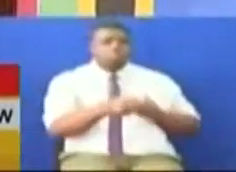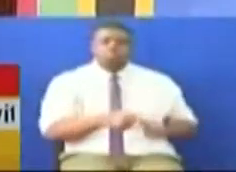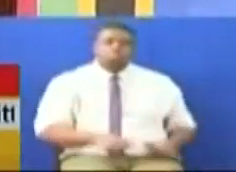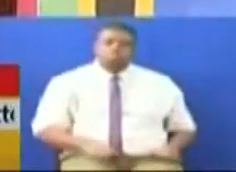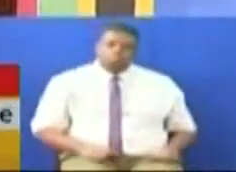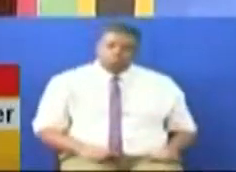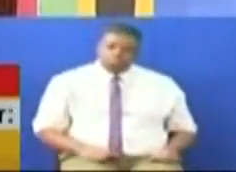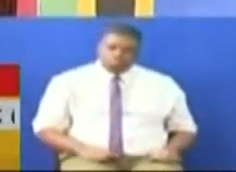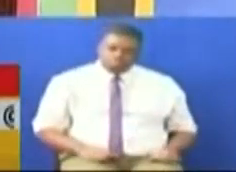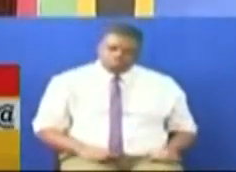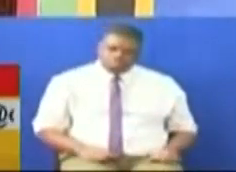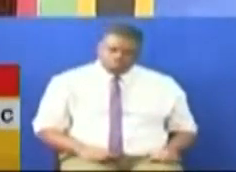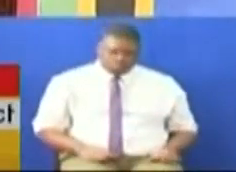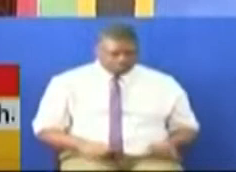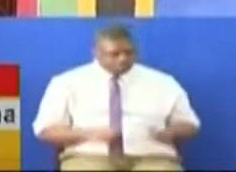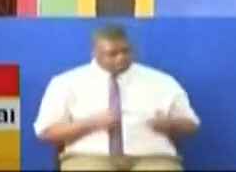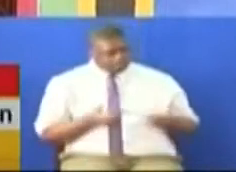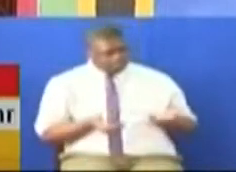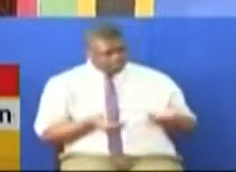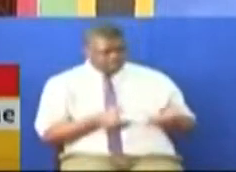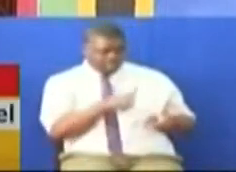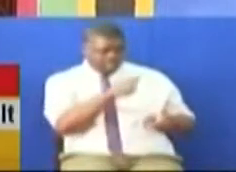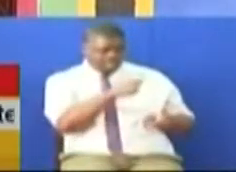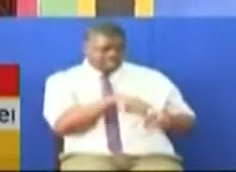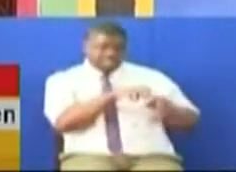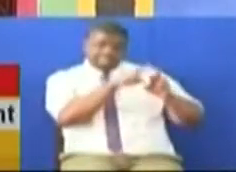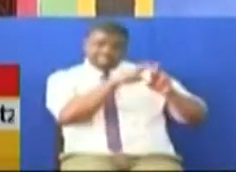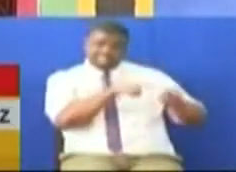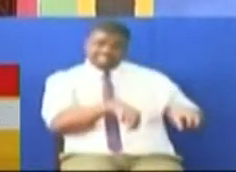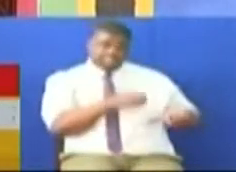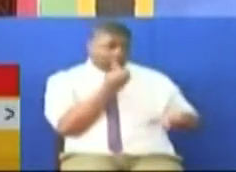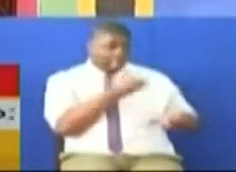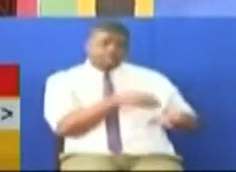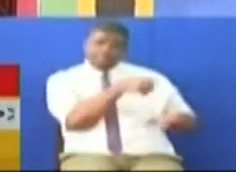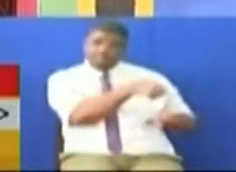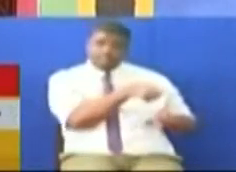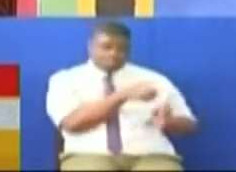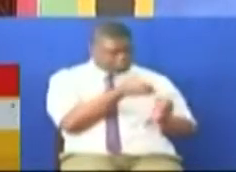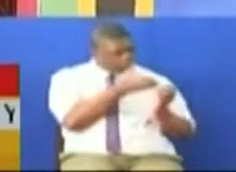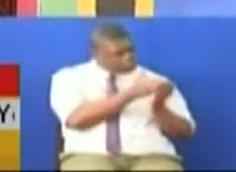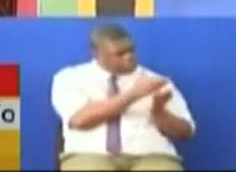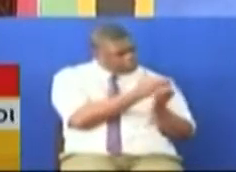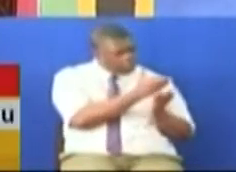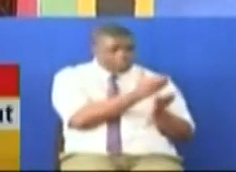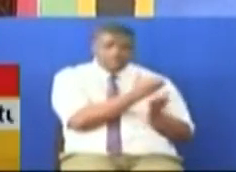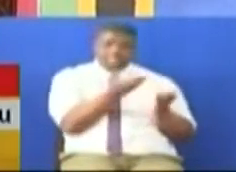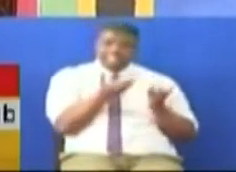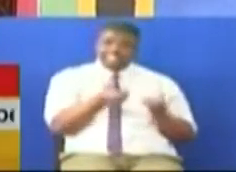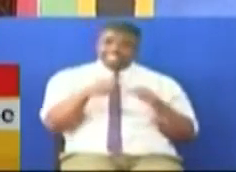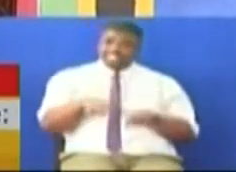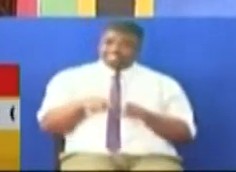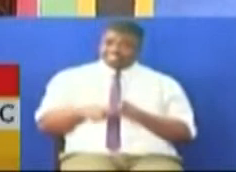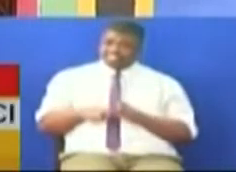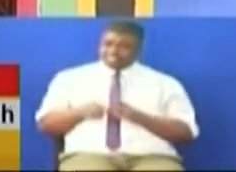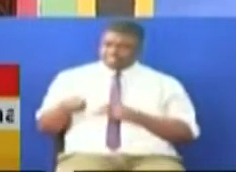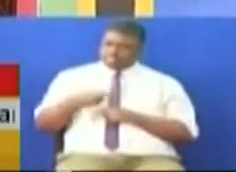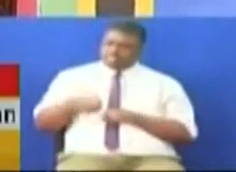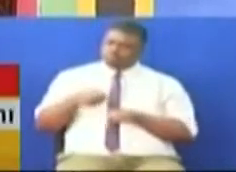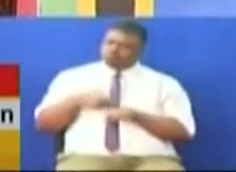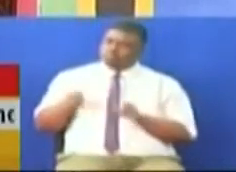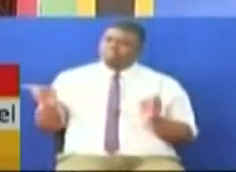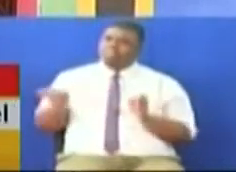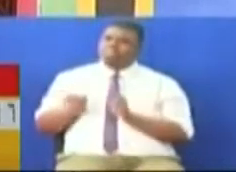ambayo tunaipitia sasa hivi, Mheshimiwa Speaker, kuna deni ambalo ni la muda mfupi karibuni bilioni